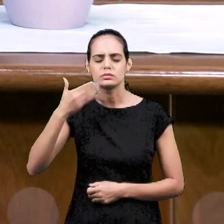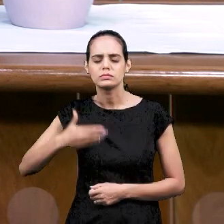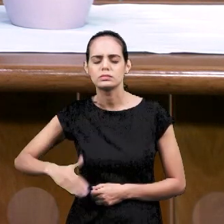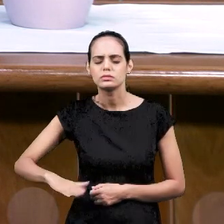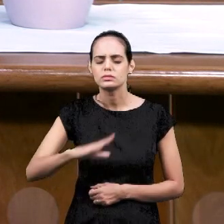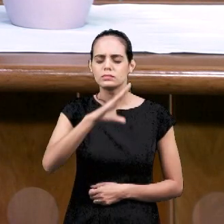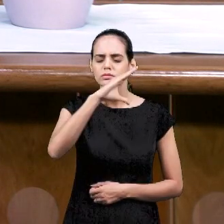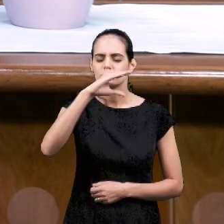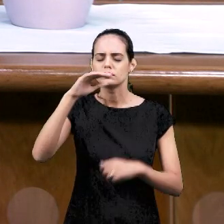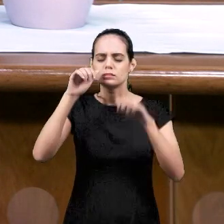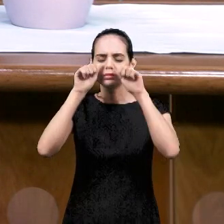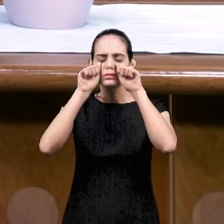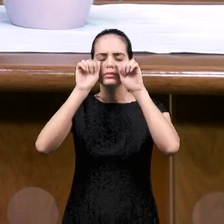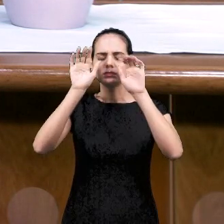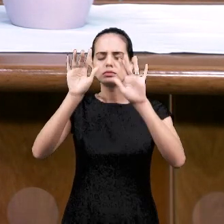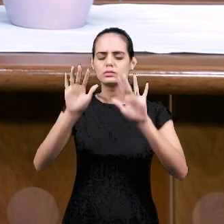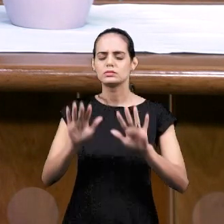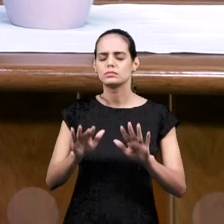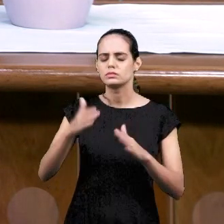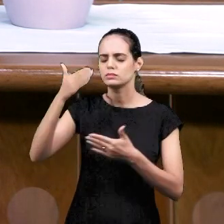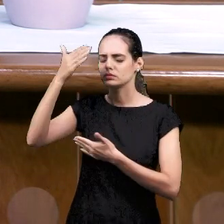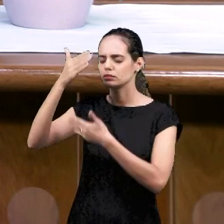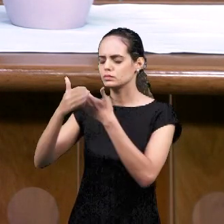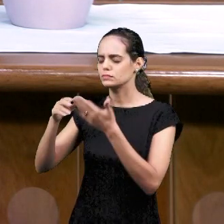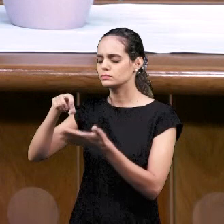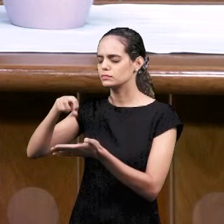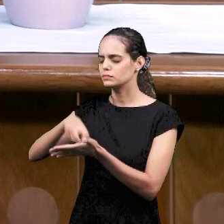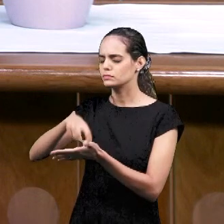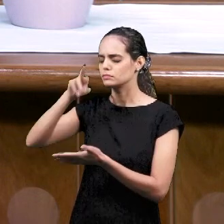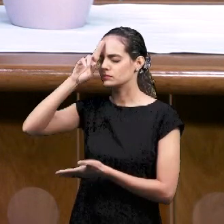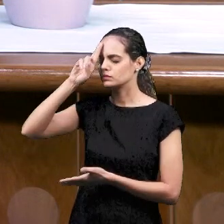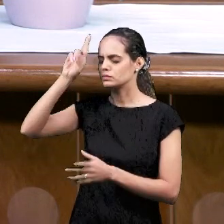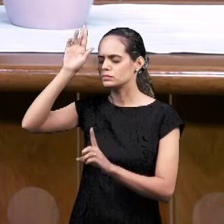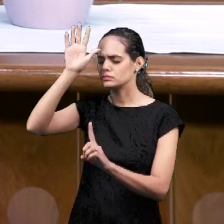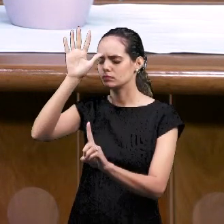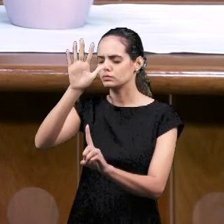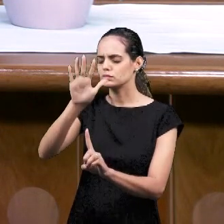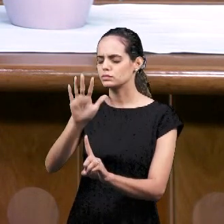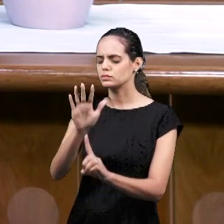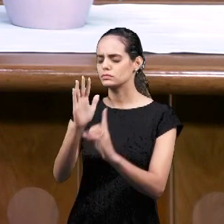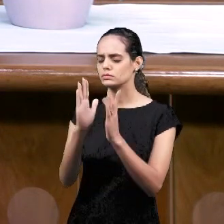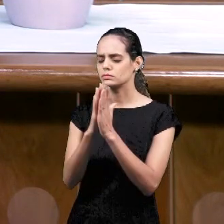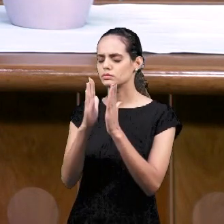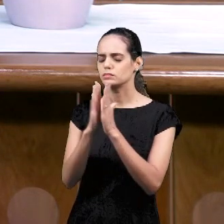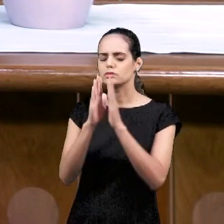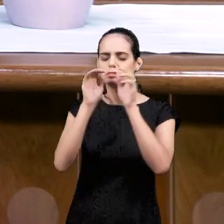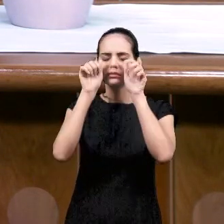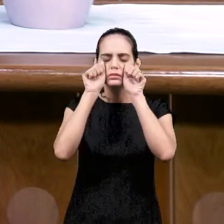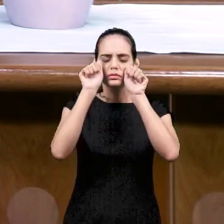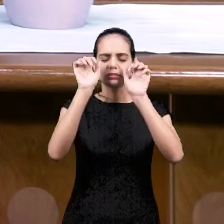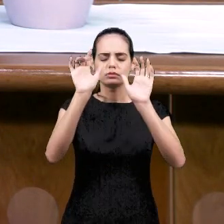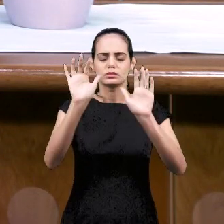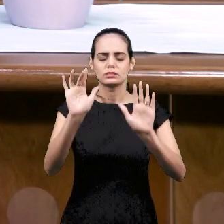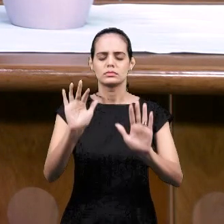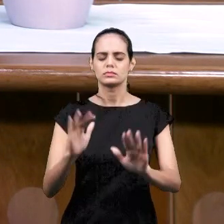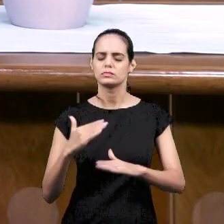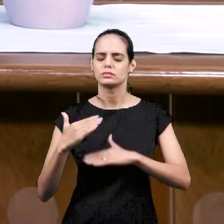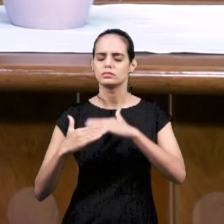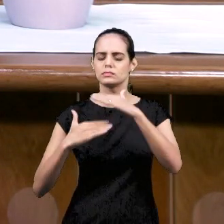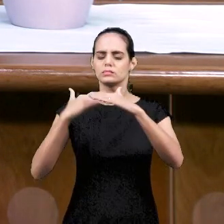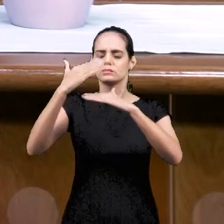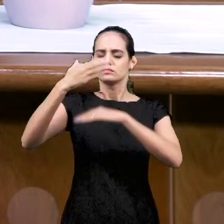chaque enfant, chaque intermédiaire, chaque adolescent qui est devant ta présence en ce moment pour recevoir cette